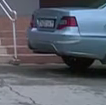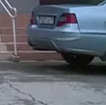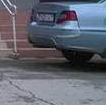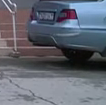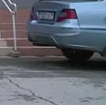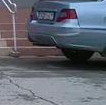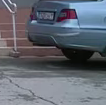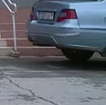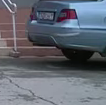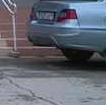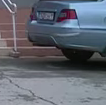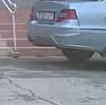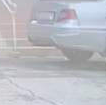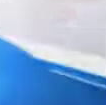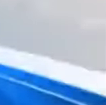телеарнасы, Жаңаорған ауданынан.